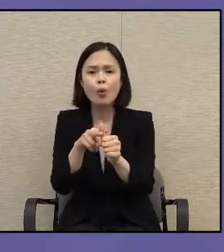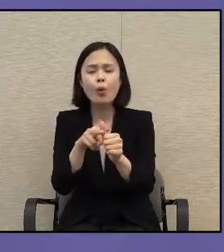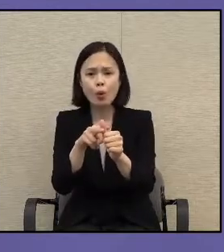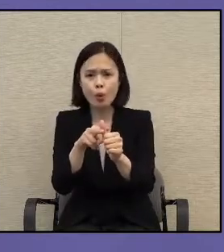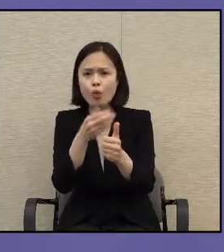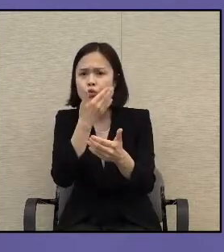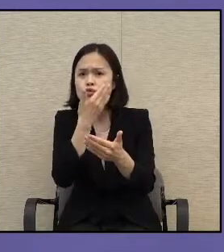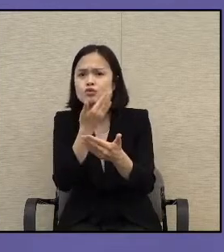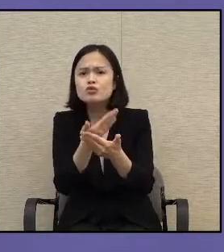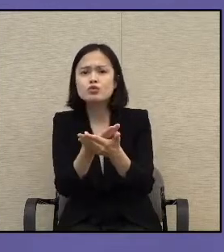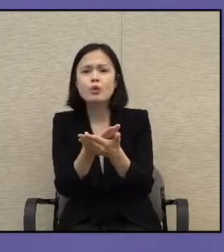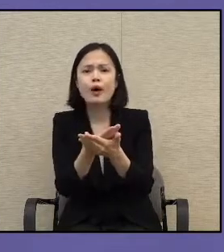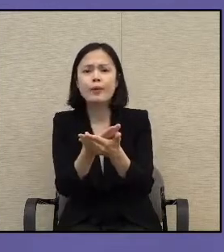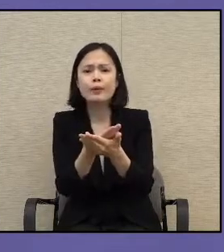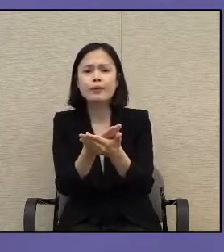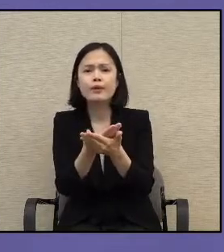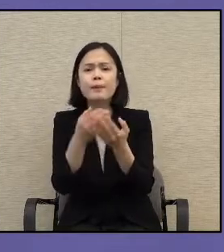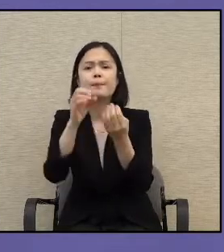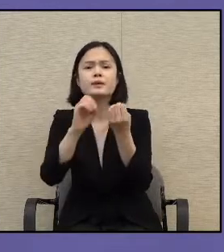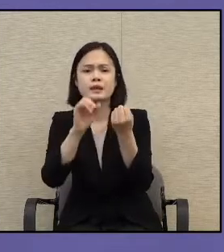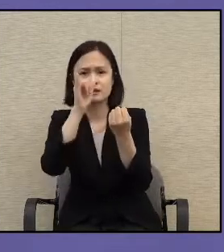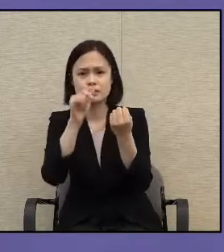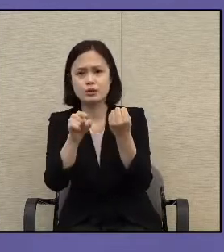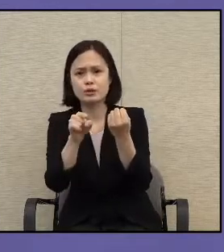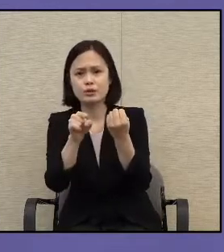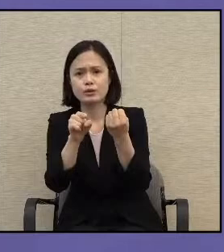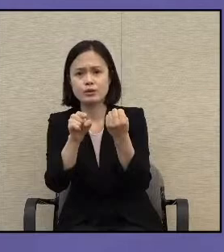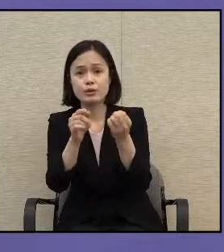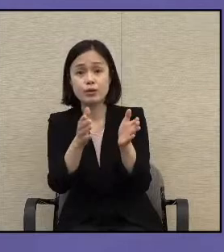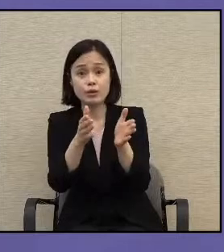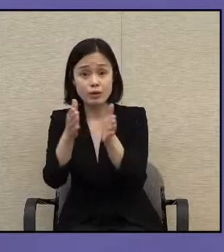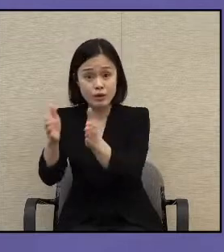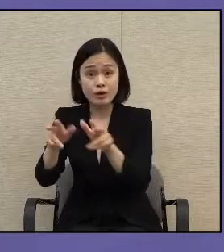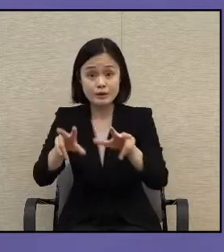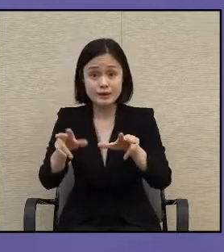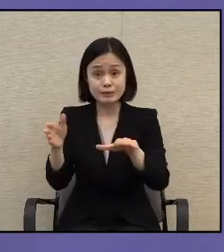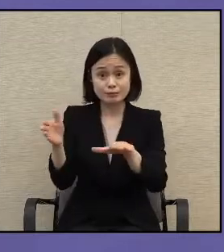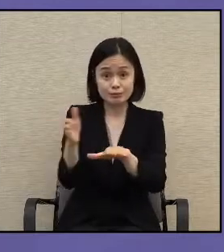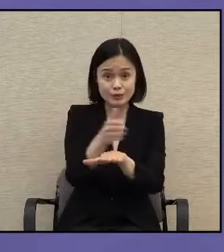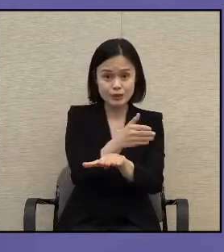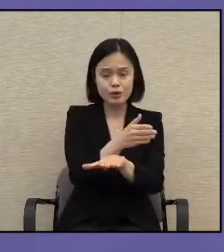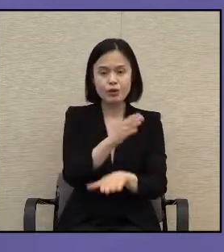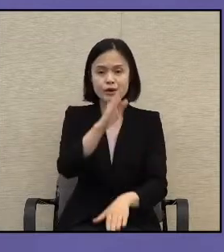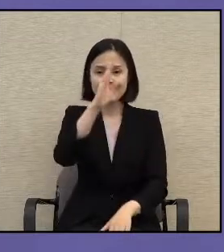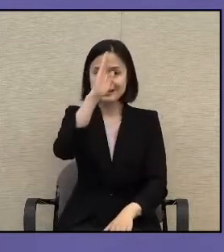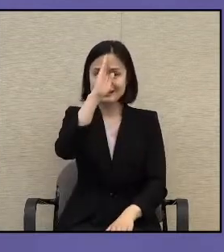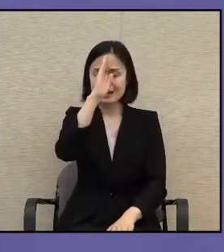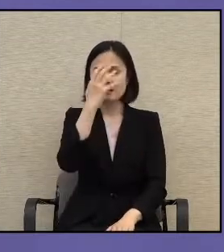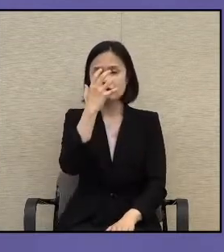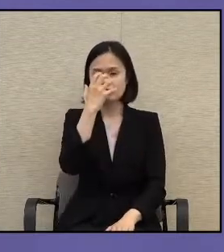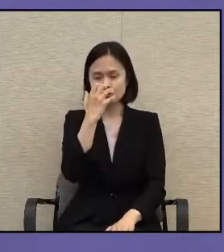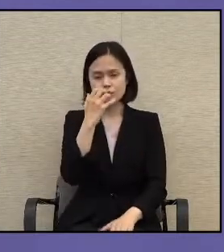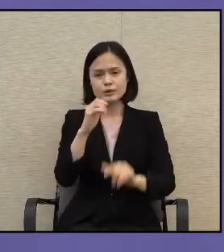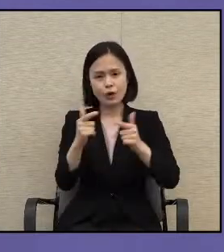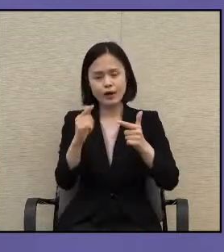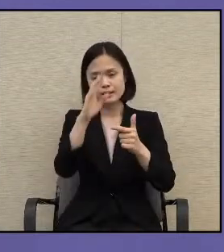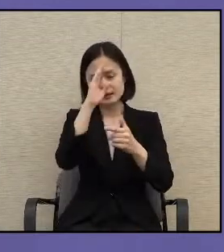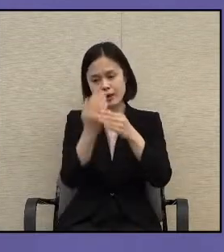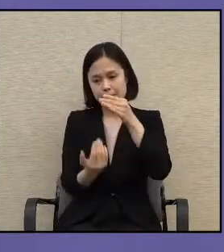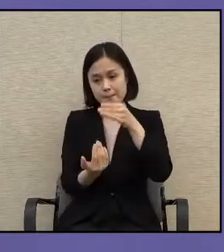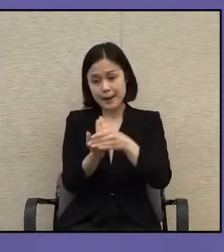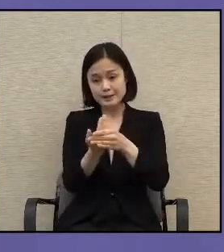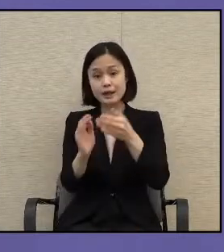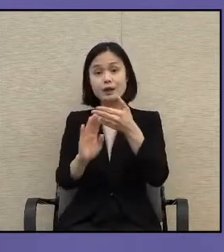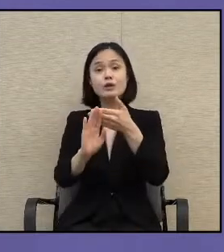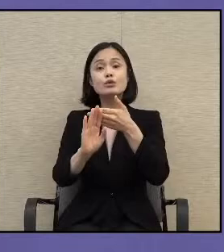스토리보다는 이제부터 이제 질환이 발생한 이후의 이야기를 좀 더 하고 싶은데, 질환이